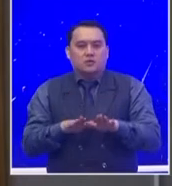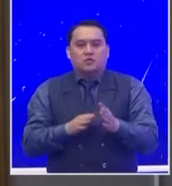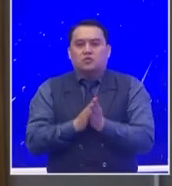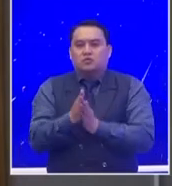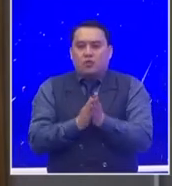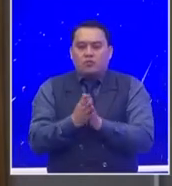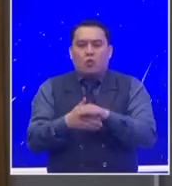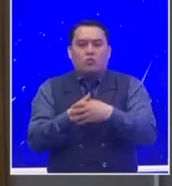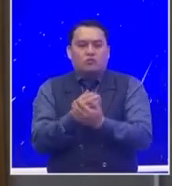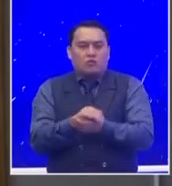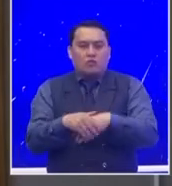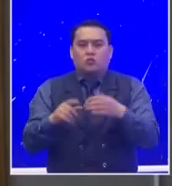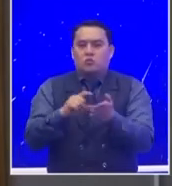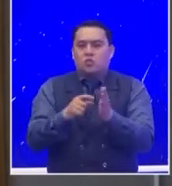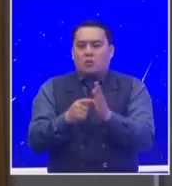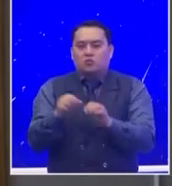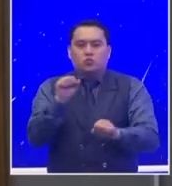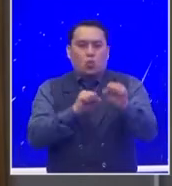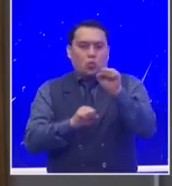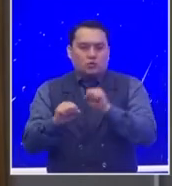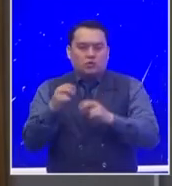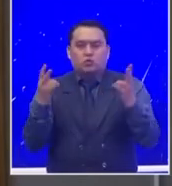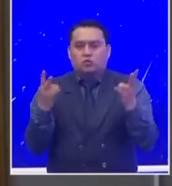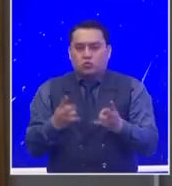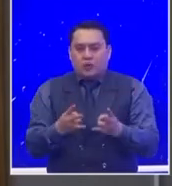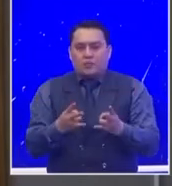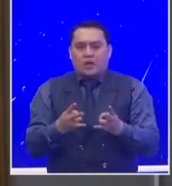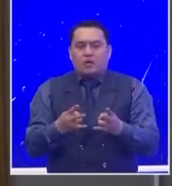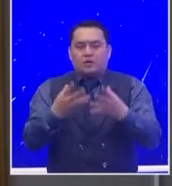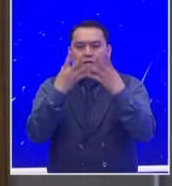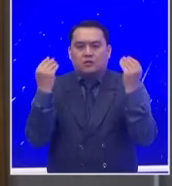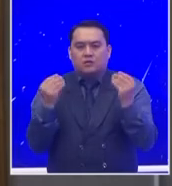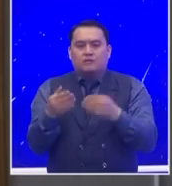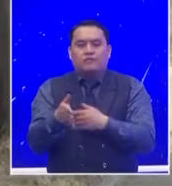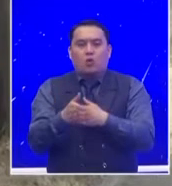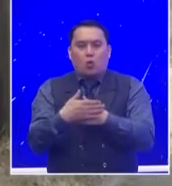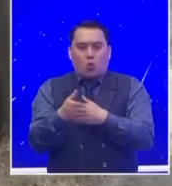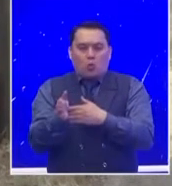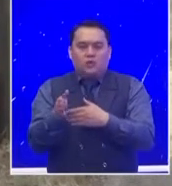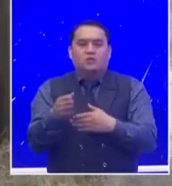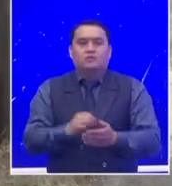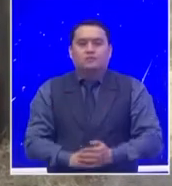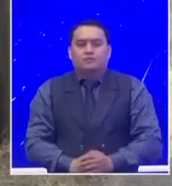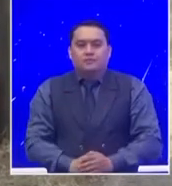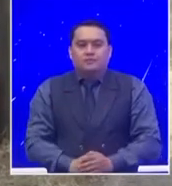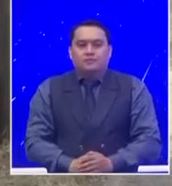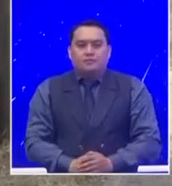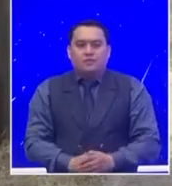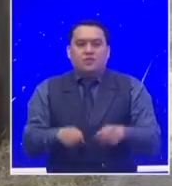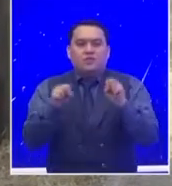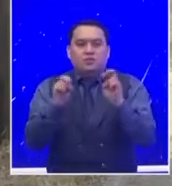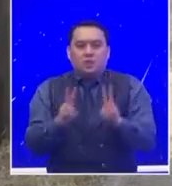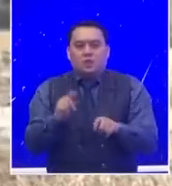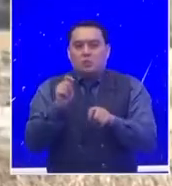руки и проводить влажную уборку помещений дезинфицирующими средствами, не забывать проветривать комнату. Хотя специалисты все же считают,